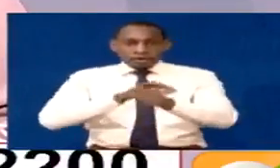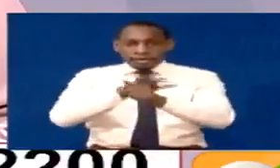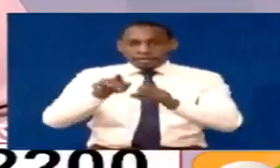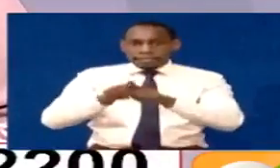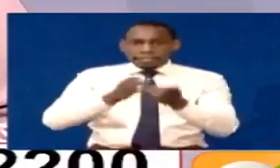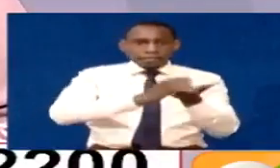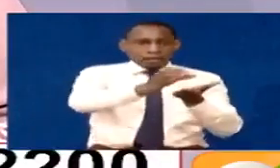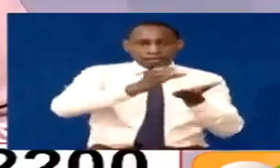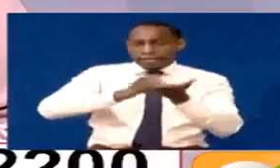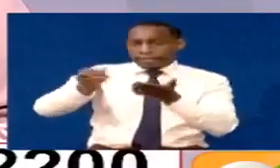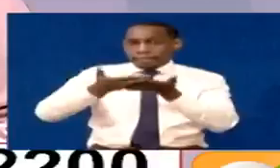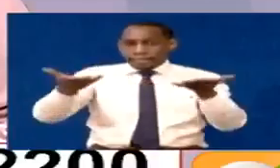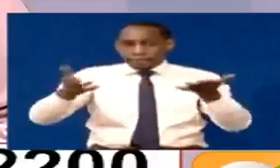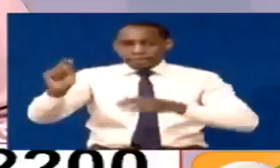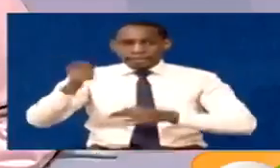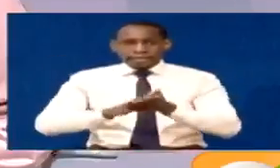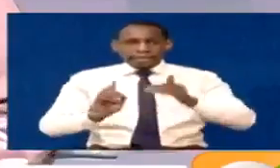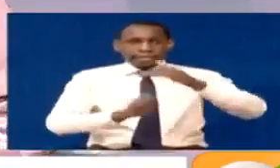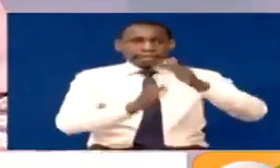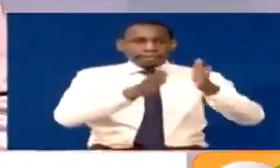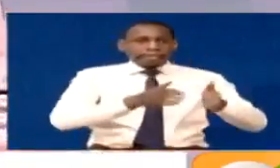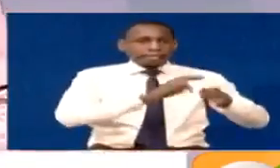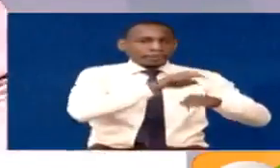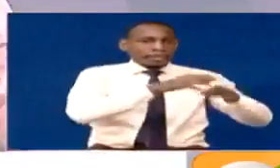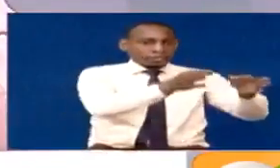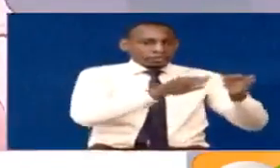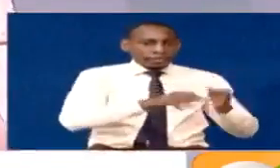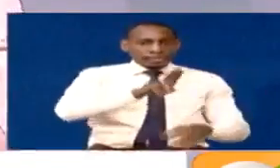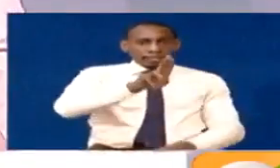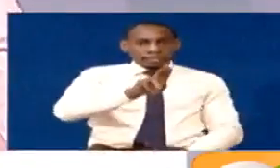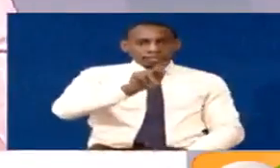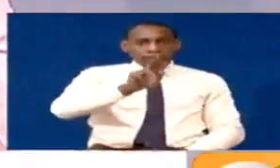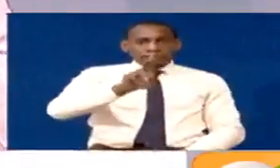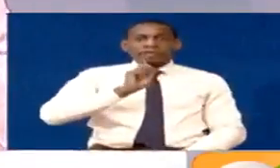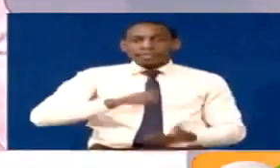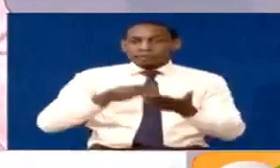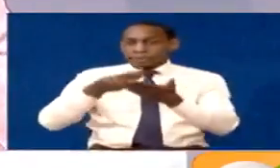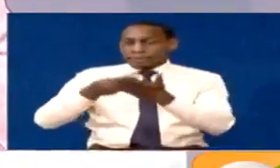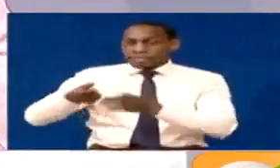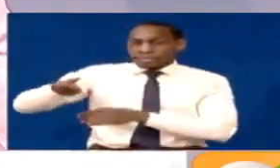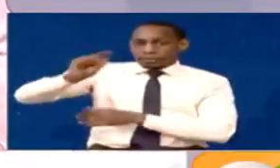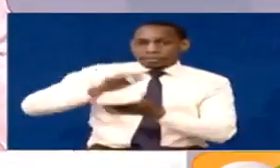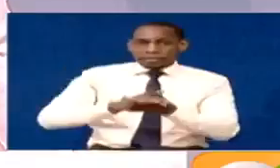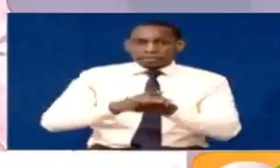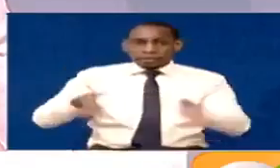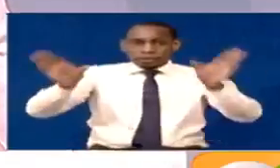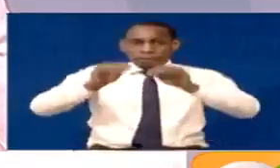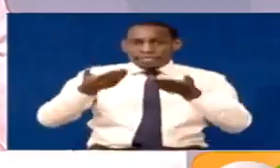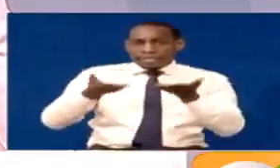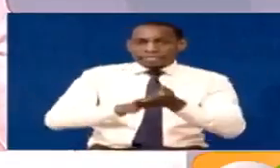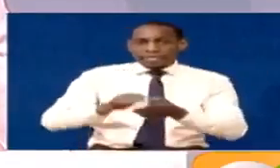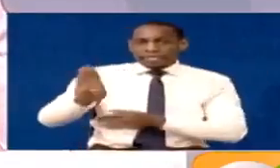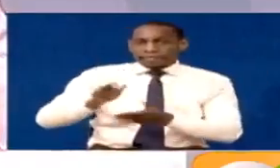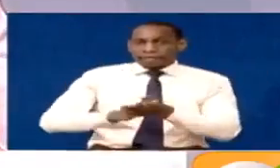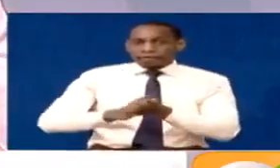COVID-19 na kuisambaza kote nchini. Waziri wa Hazina ya Kitaifa Ukuriatani amesema kwamba pesa hizo zitaongezwa kwenye hazina ya sasa ya